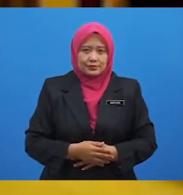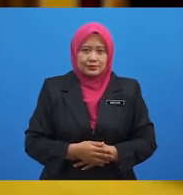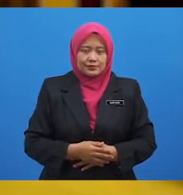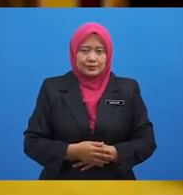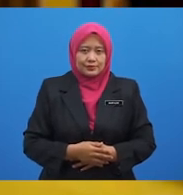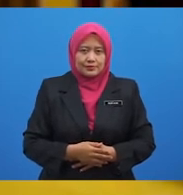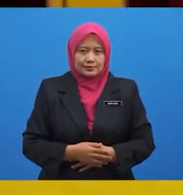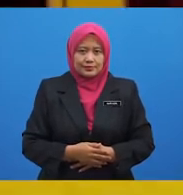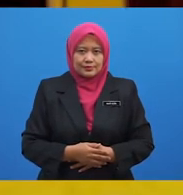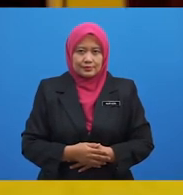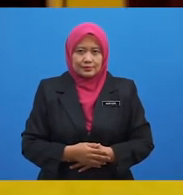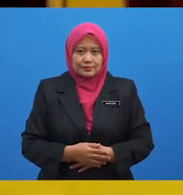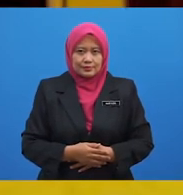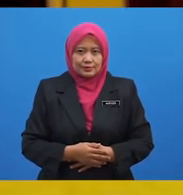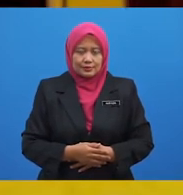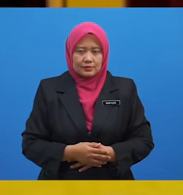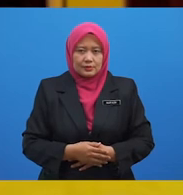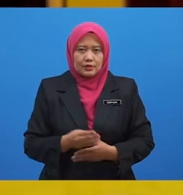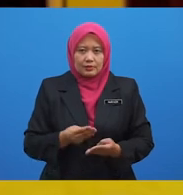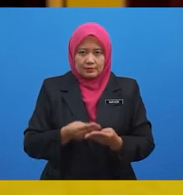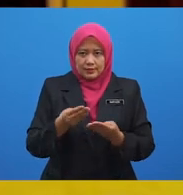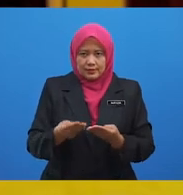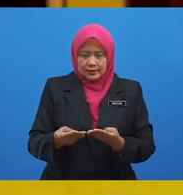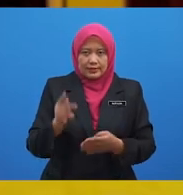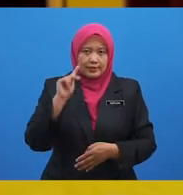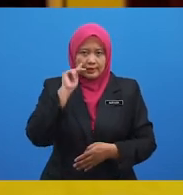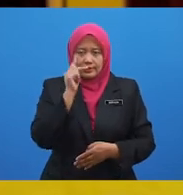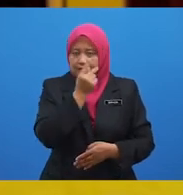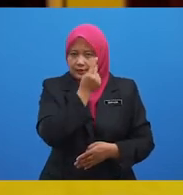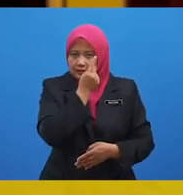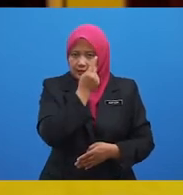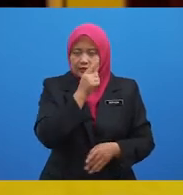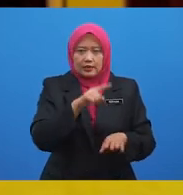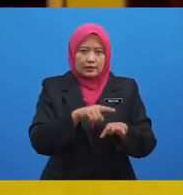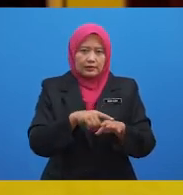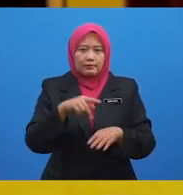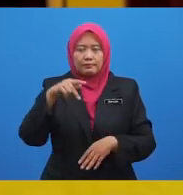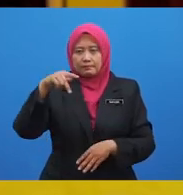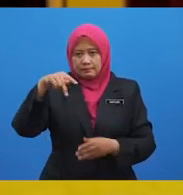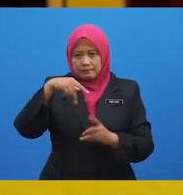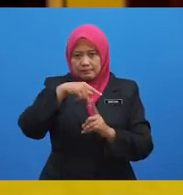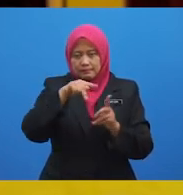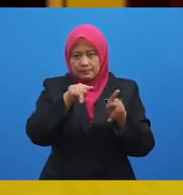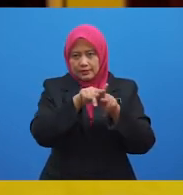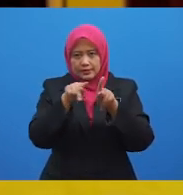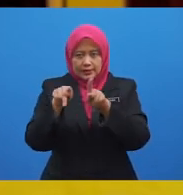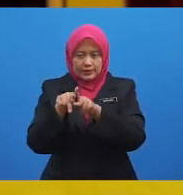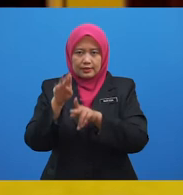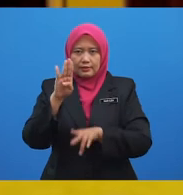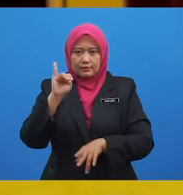daripada cikgu. Beli keladi di Pekan Lidup sayang rasa lemaknya